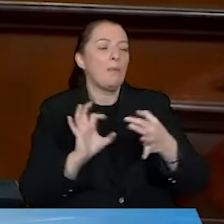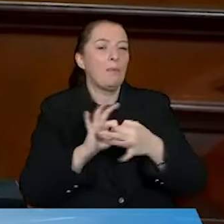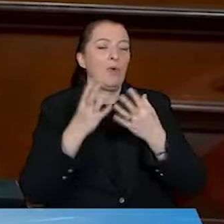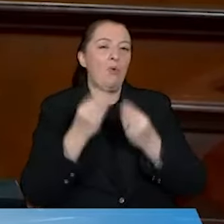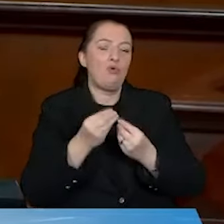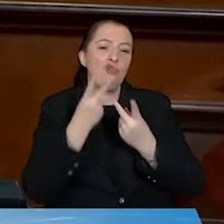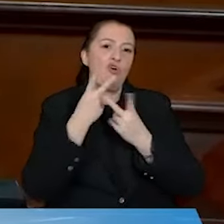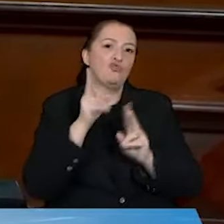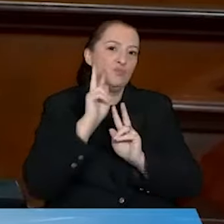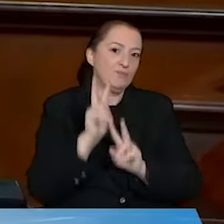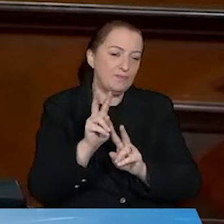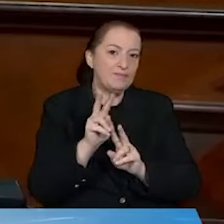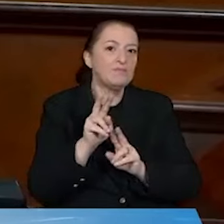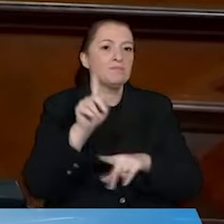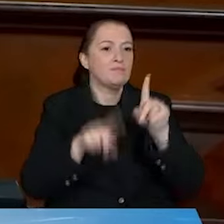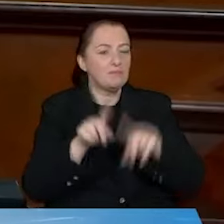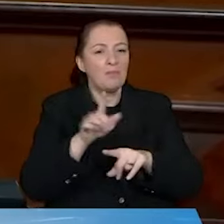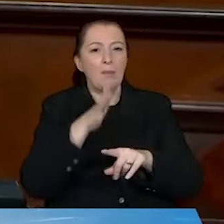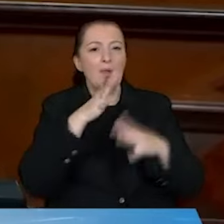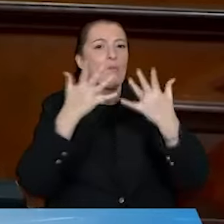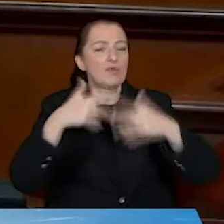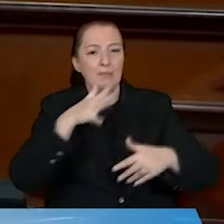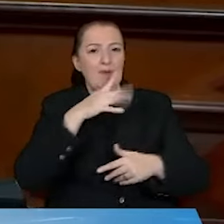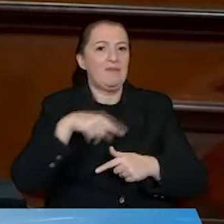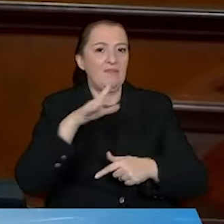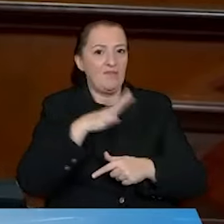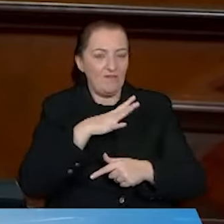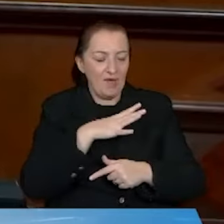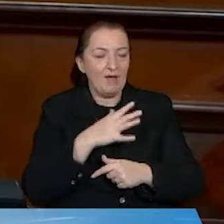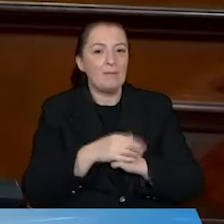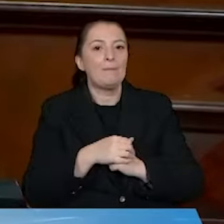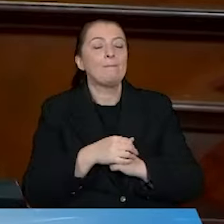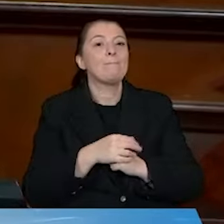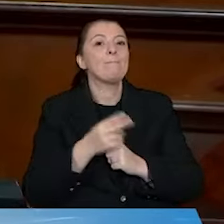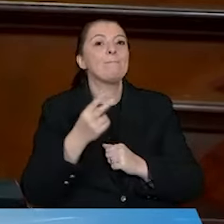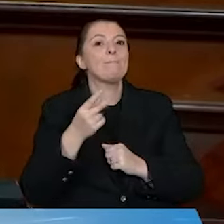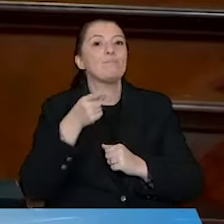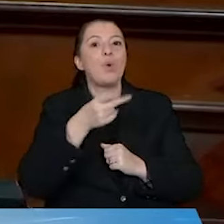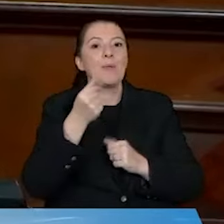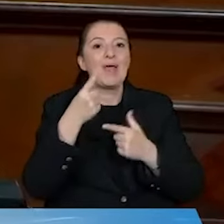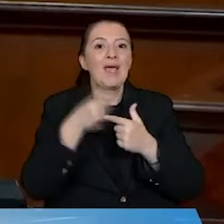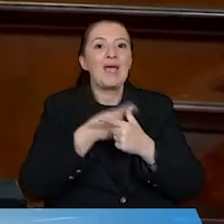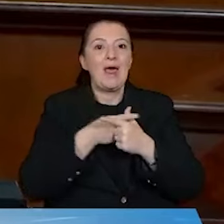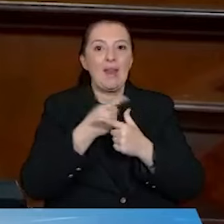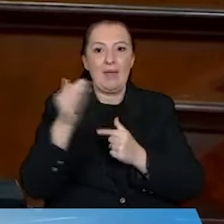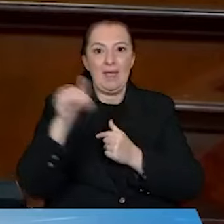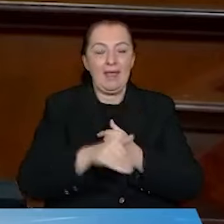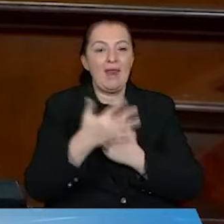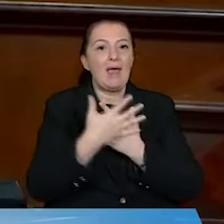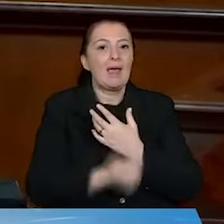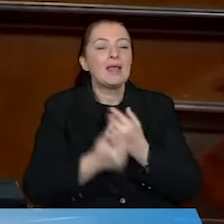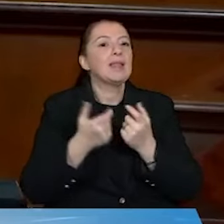nettir. Aranızda mali müşavirler var. Tek düzen hesap planında finansal kiralamadan gelen kayıtları nerede takip ediyoruz biz?